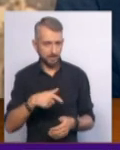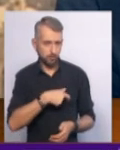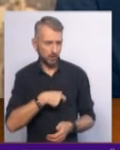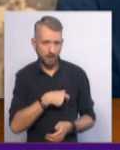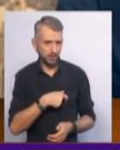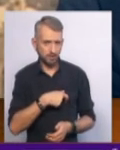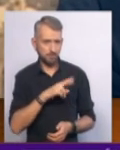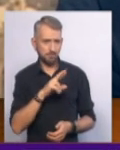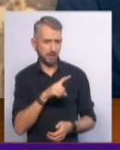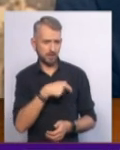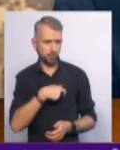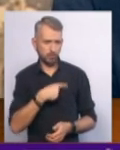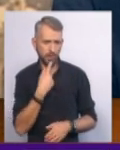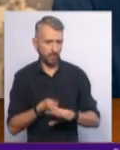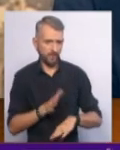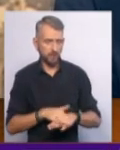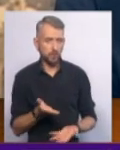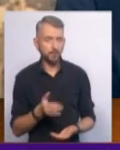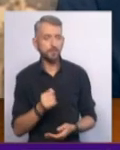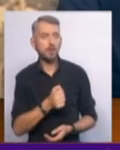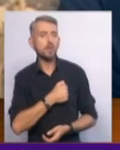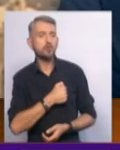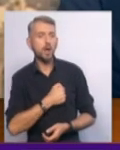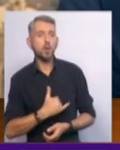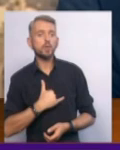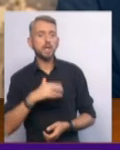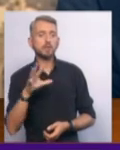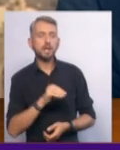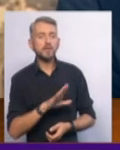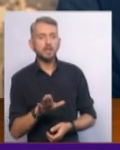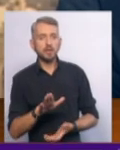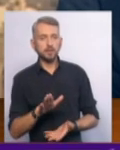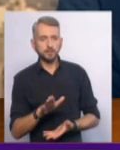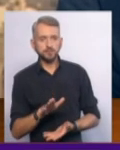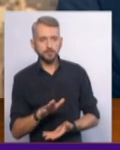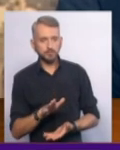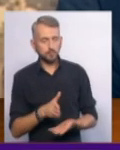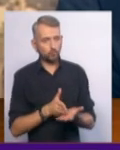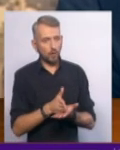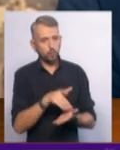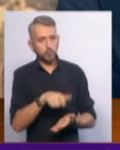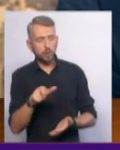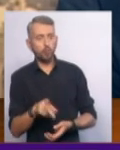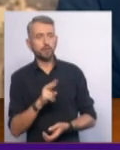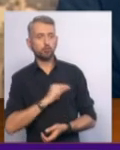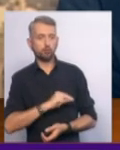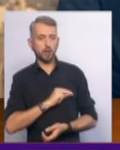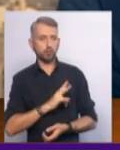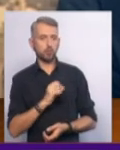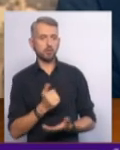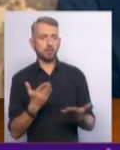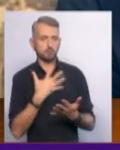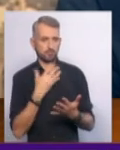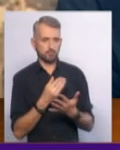жаль, Складніше. Угу. І, на жаль, в нас не всі посадовці, які працюють на тих чи інших